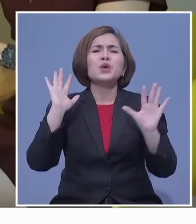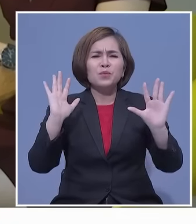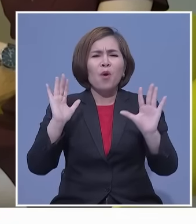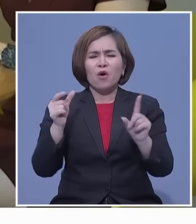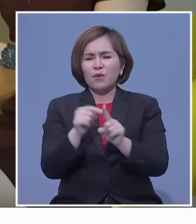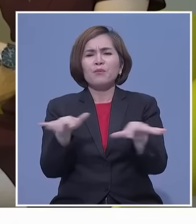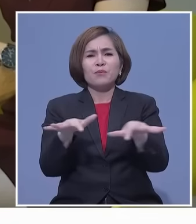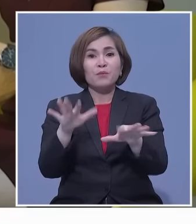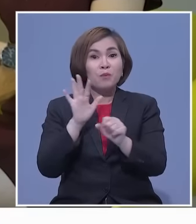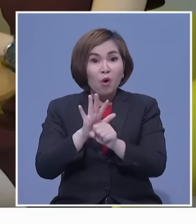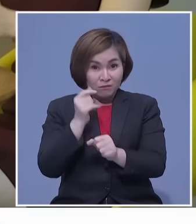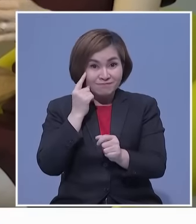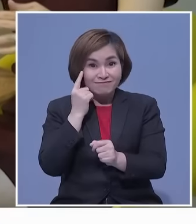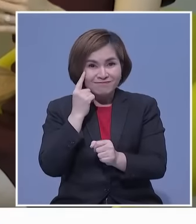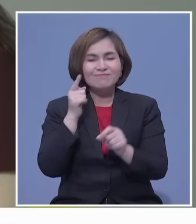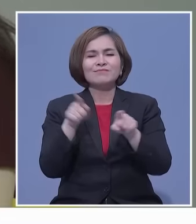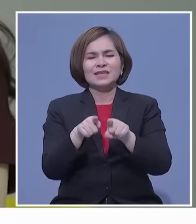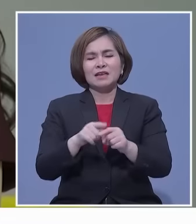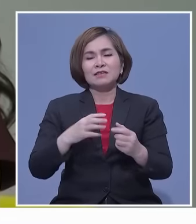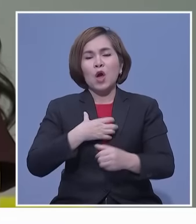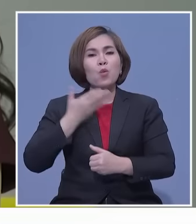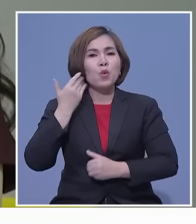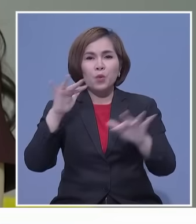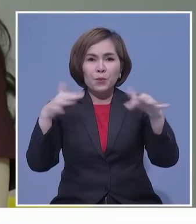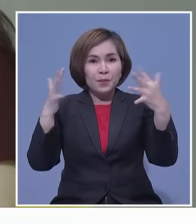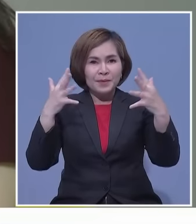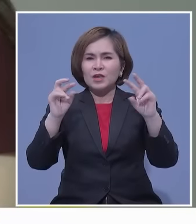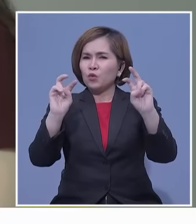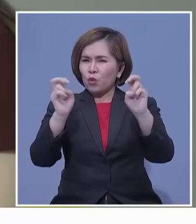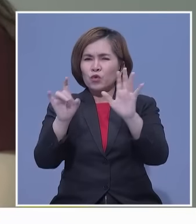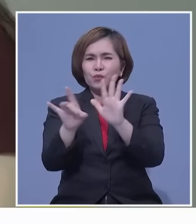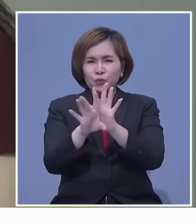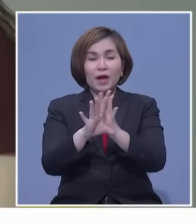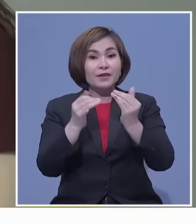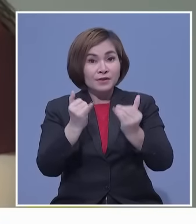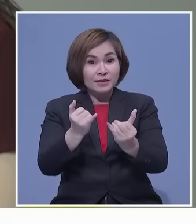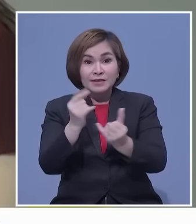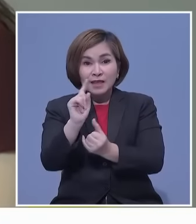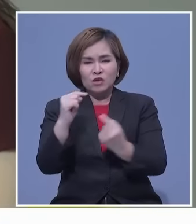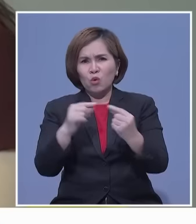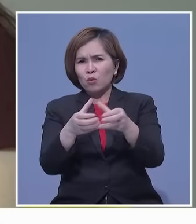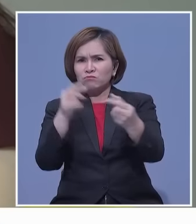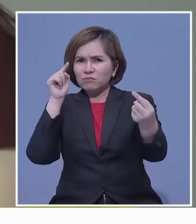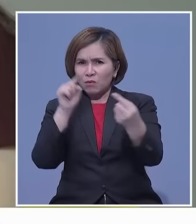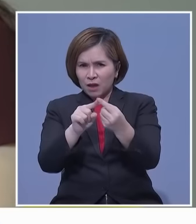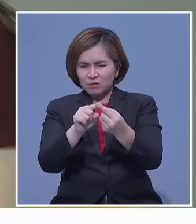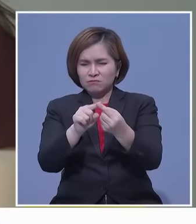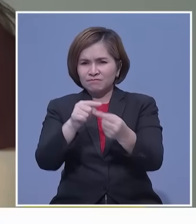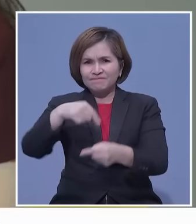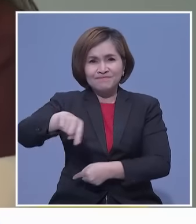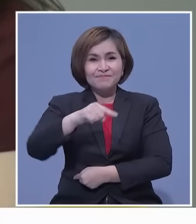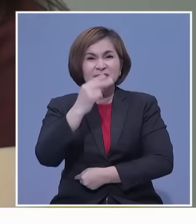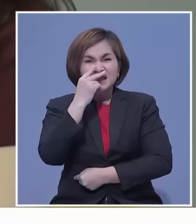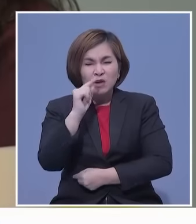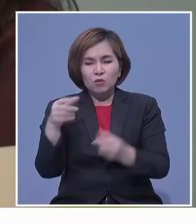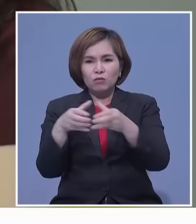ว่าเรียกกันปกติก็ได้ทีนี้ติ่งท้ายนะคะอีกหนึ่งประเด็นสนใจน่าสำคัญก็คือเดี๋ยวเนี้ยกลายเป็นว่ากลุ่มเป้าหมายอย่างเคสล่าสุดเนี่ยกลาย